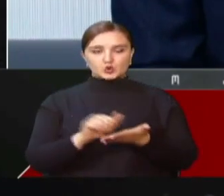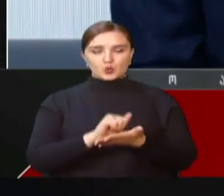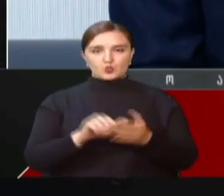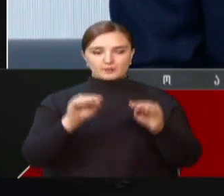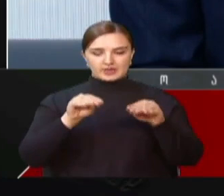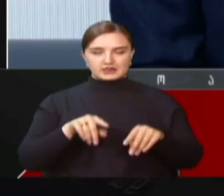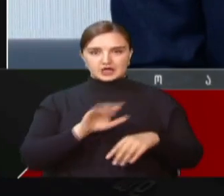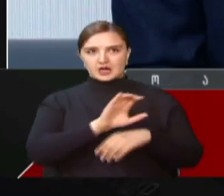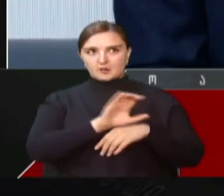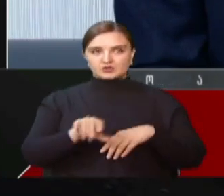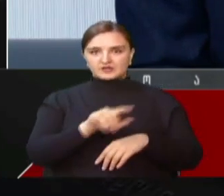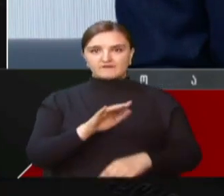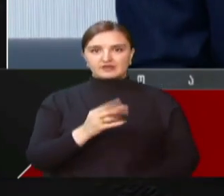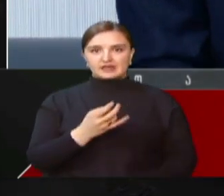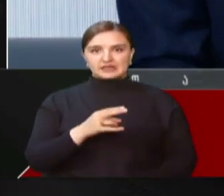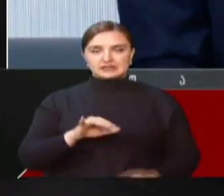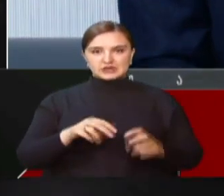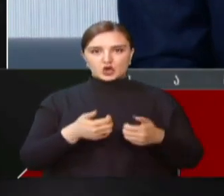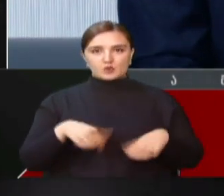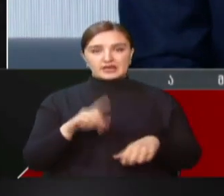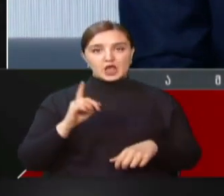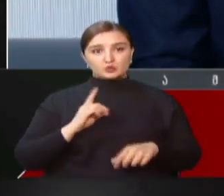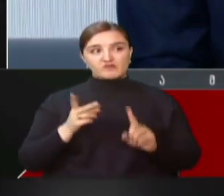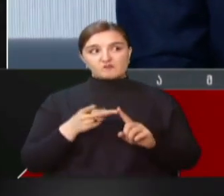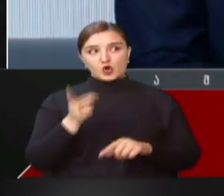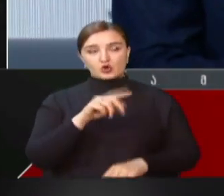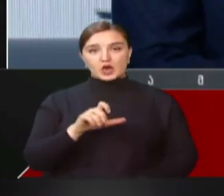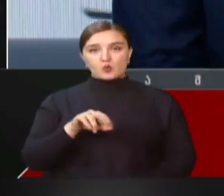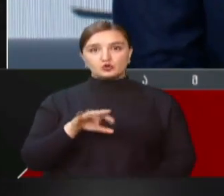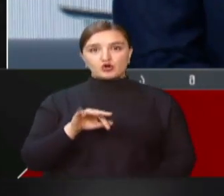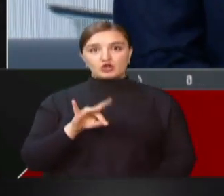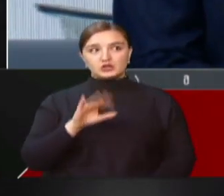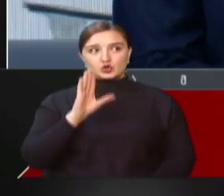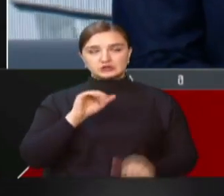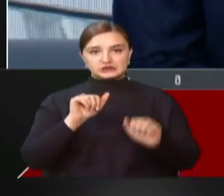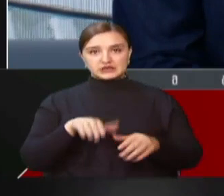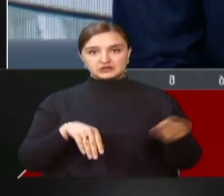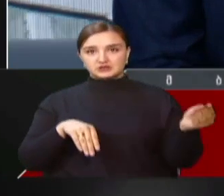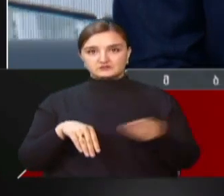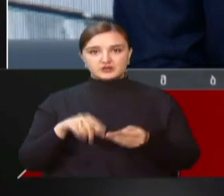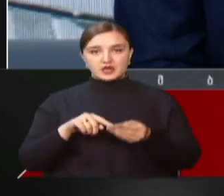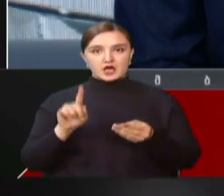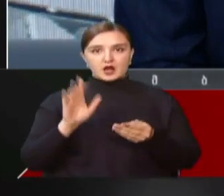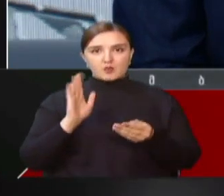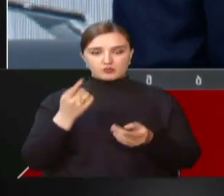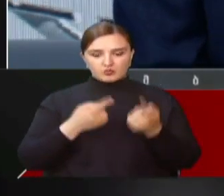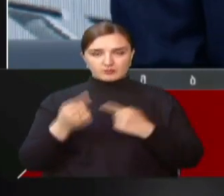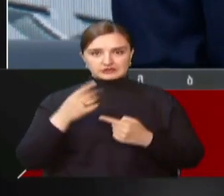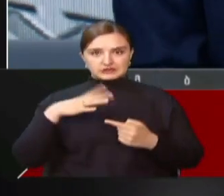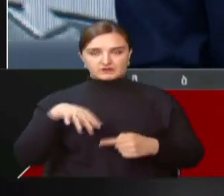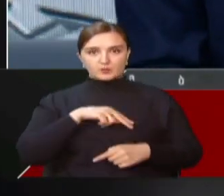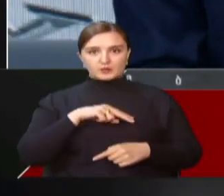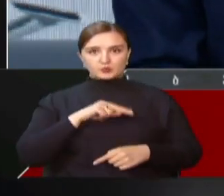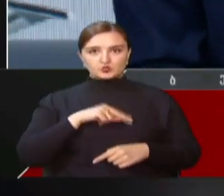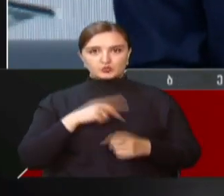რომელიც გამოიგზავნა ვენეციის კომისიიდან ელოდებით ეუთო ოდირის დასკვნასაც. როდიდან და რა სახით განახდება საქართველოს